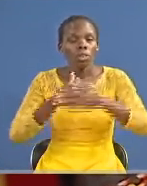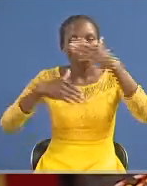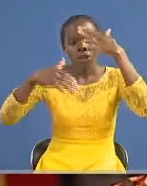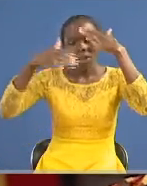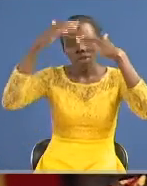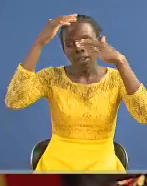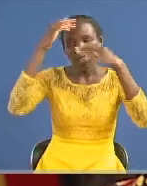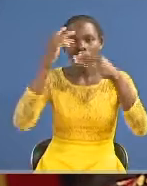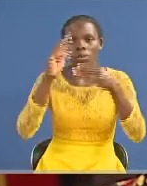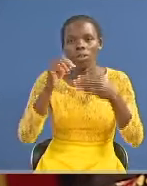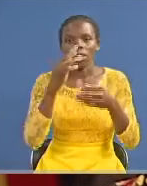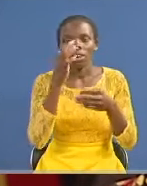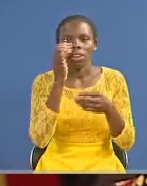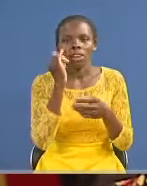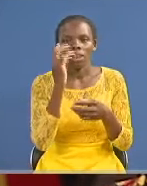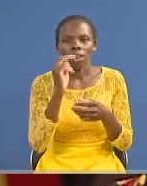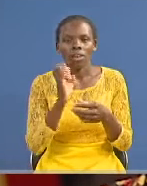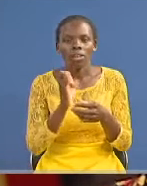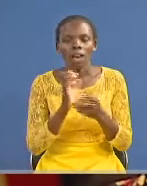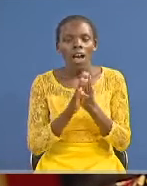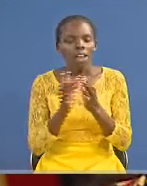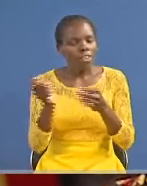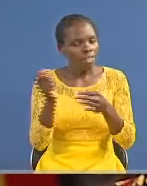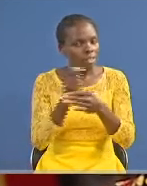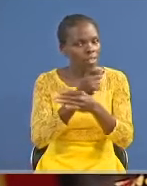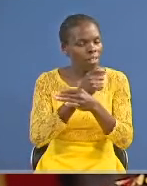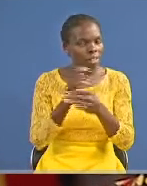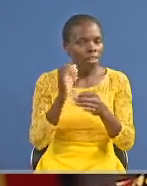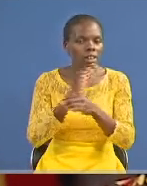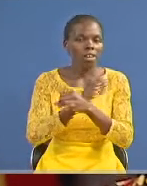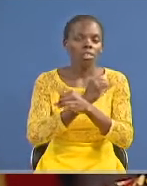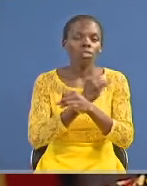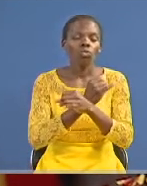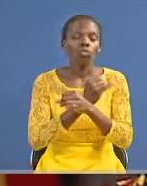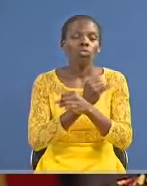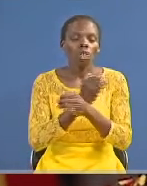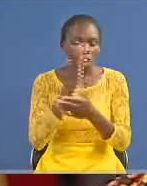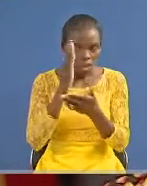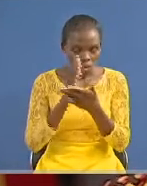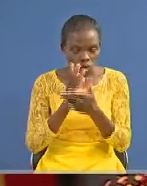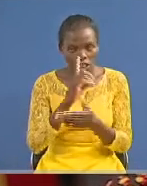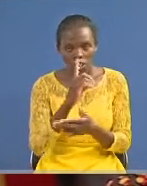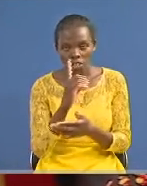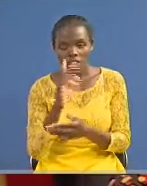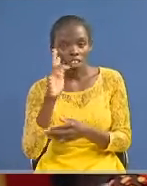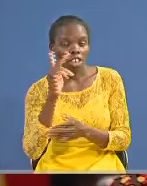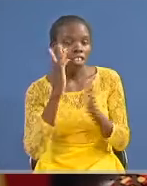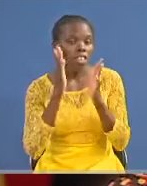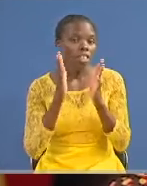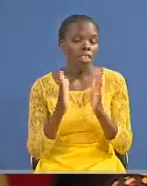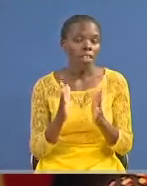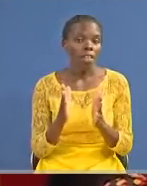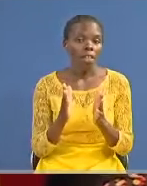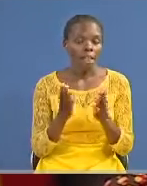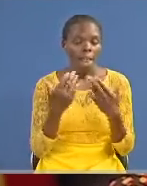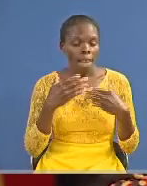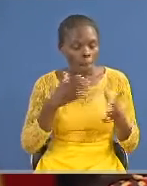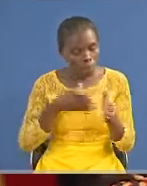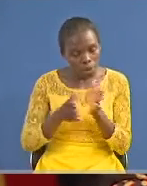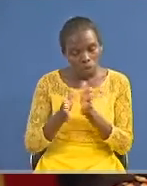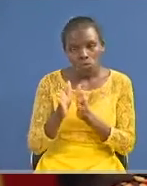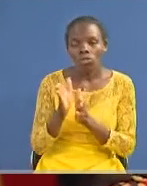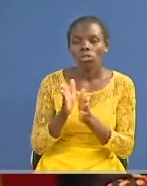universities, polytechnics, and vocational training institutions ensure that every Kenyan has an